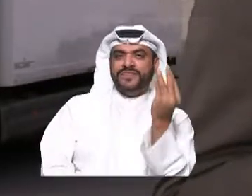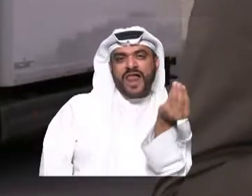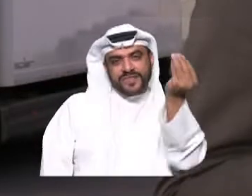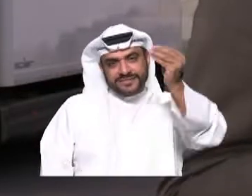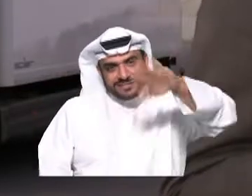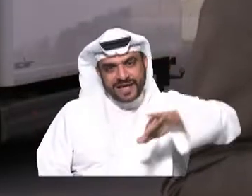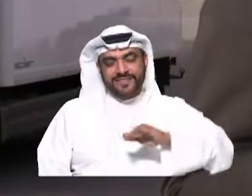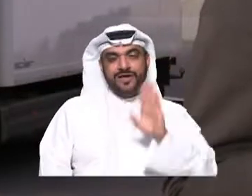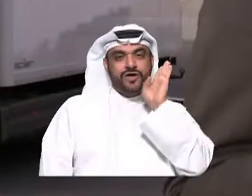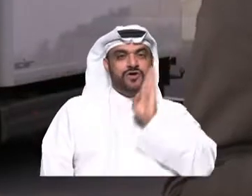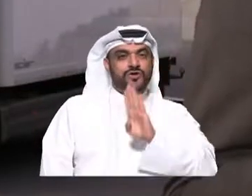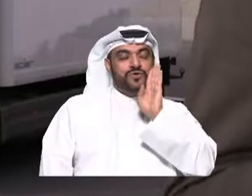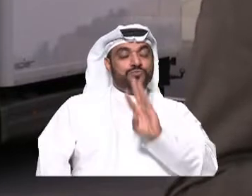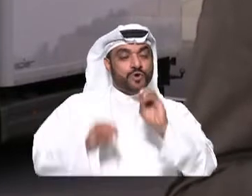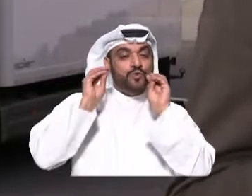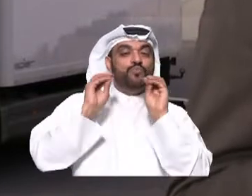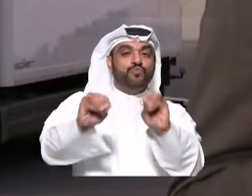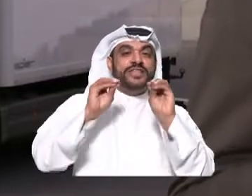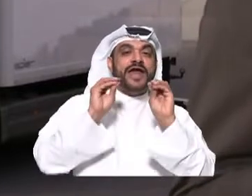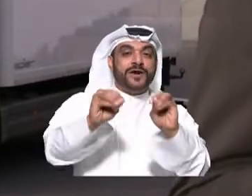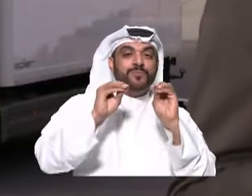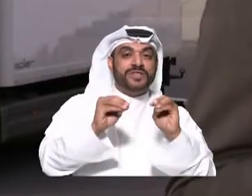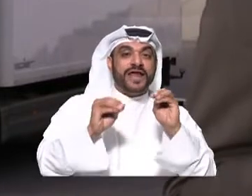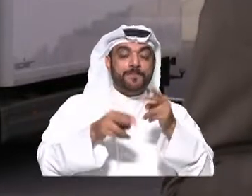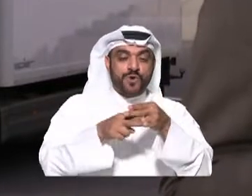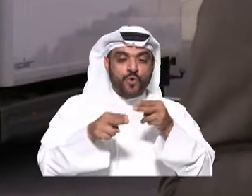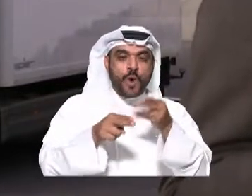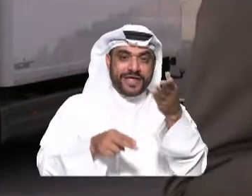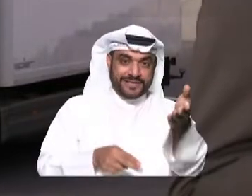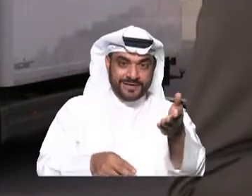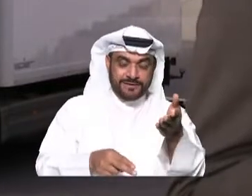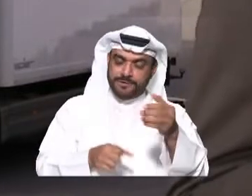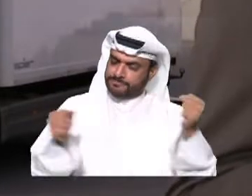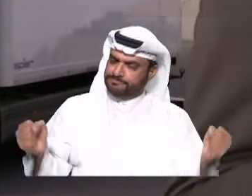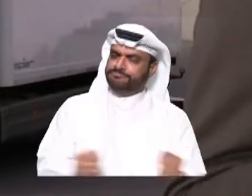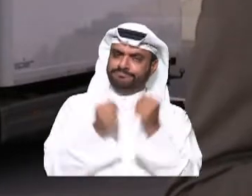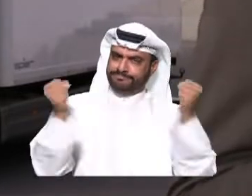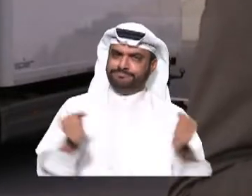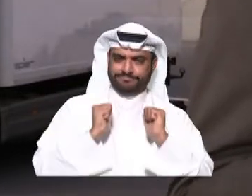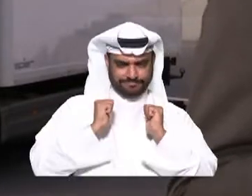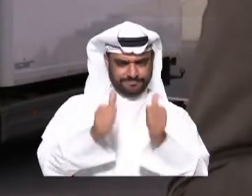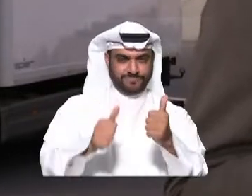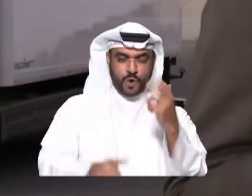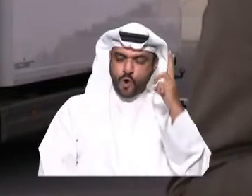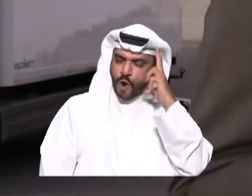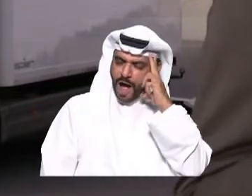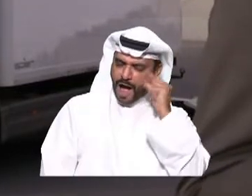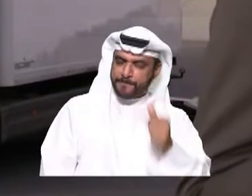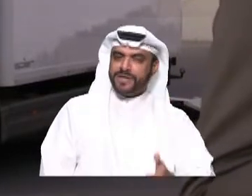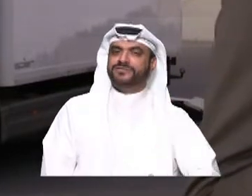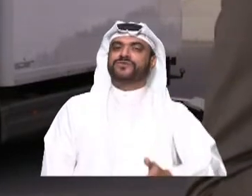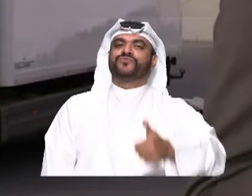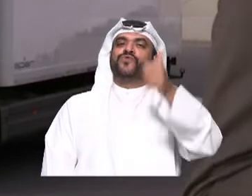المدرب الوطني ثامر عناد أتم التجهيزات والتحضيرات اللازمة وعينه صوب تحقيق